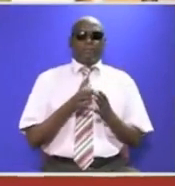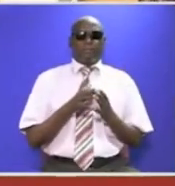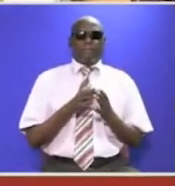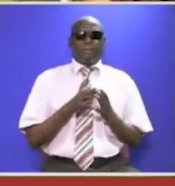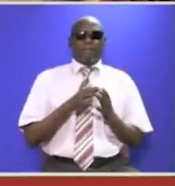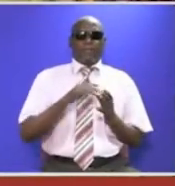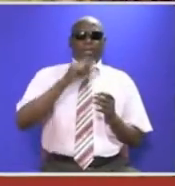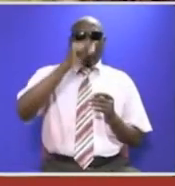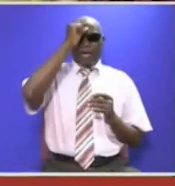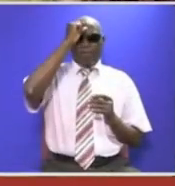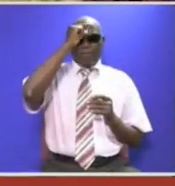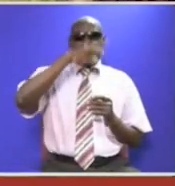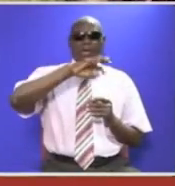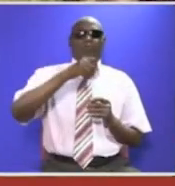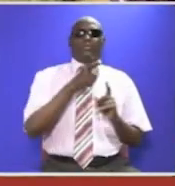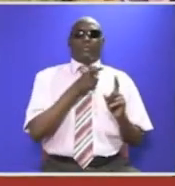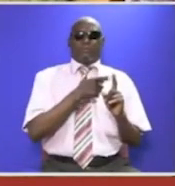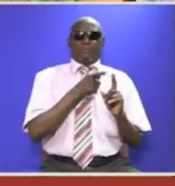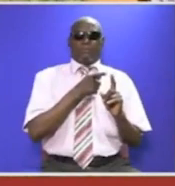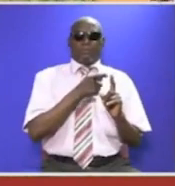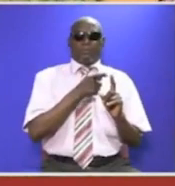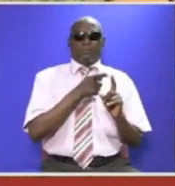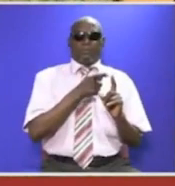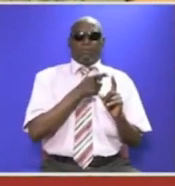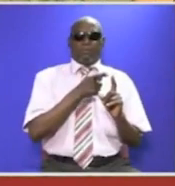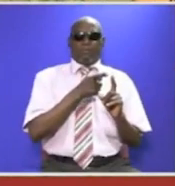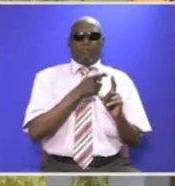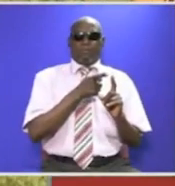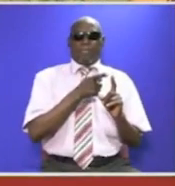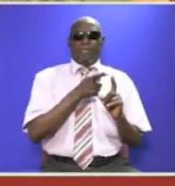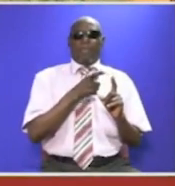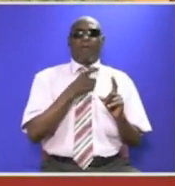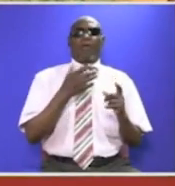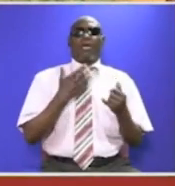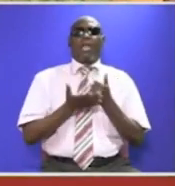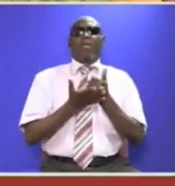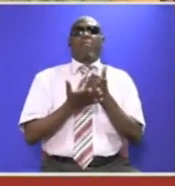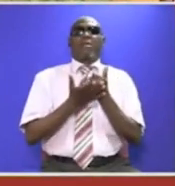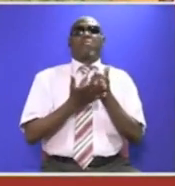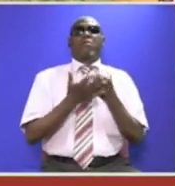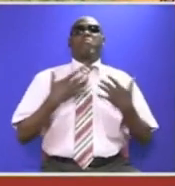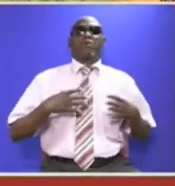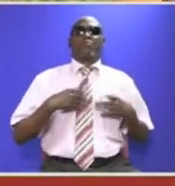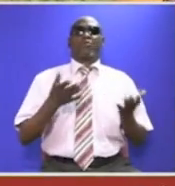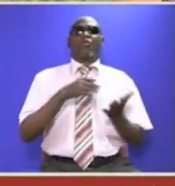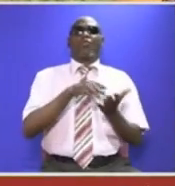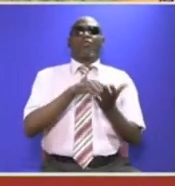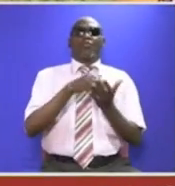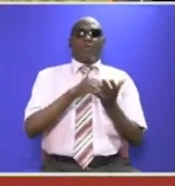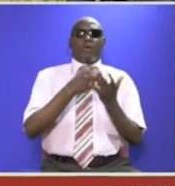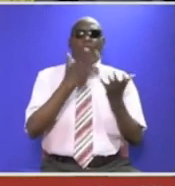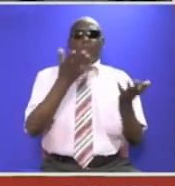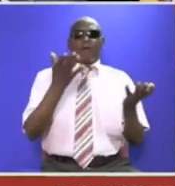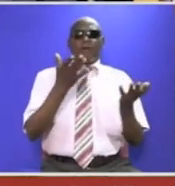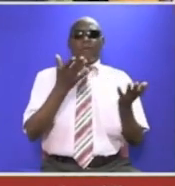Serikali ya county imekuwa ikishikilia watu wale wanyonge. Liposa likuja na kadi ya Kang'ata